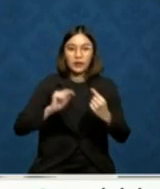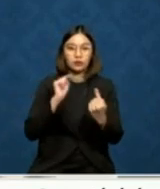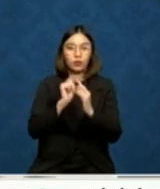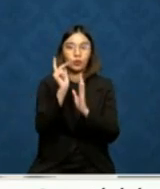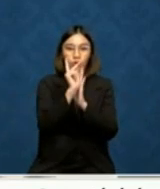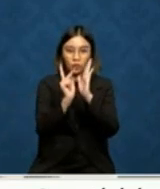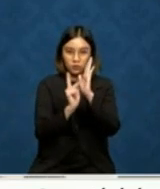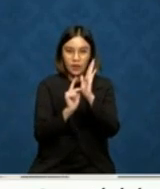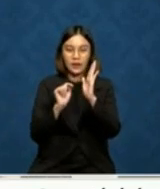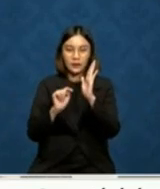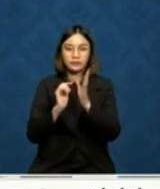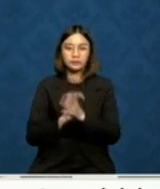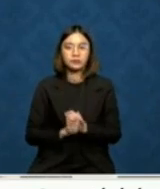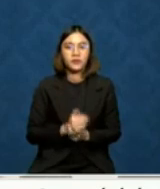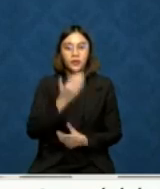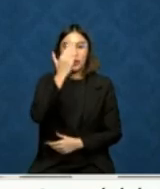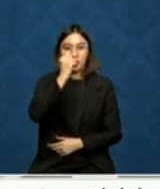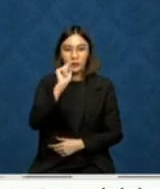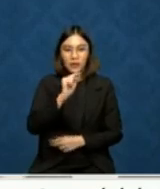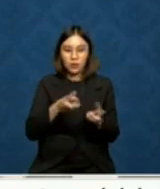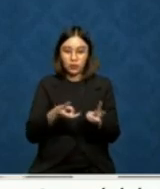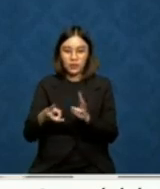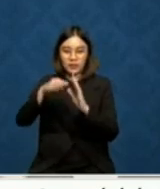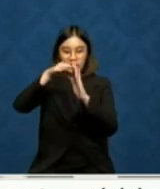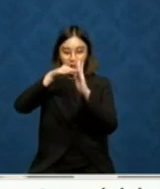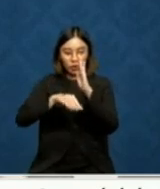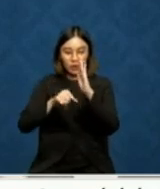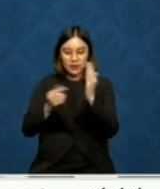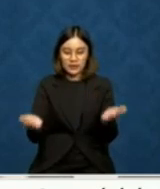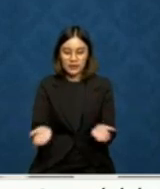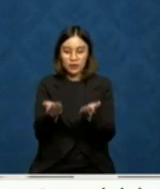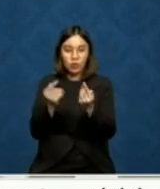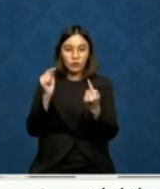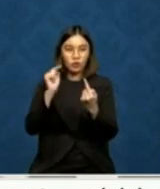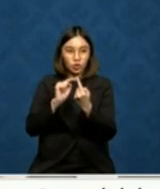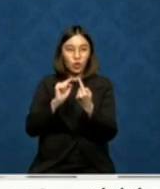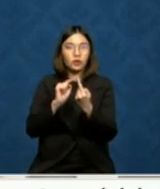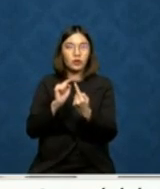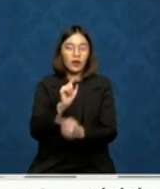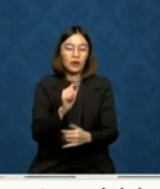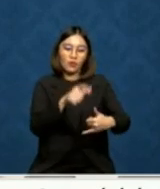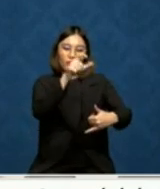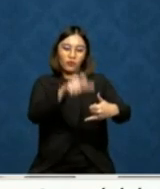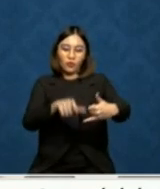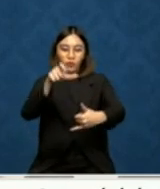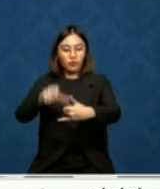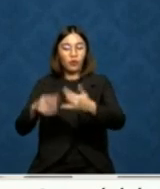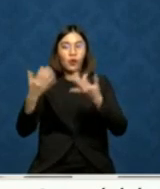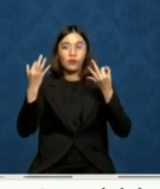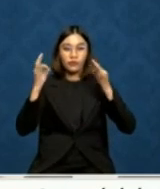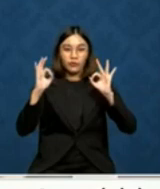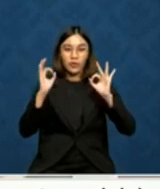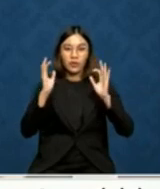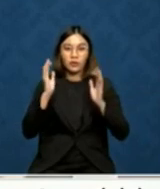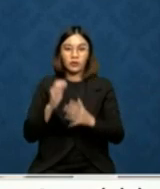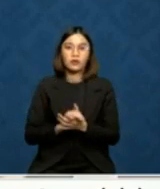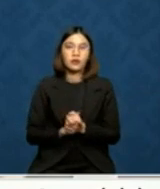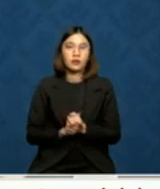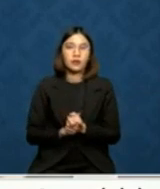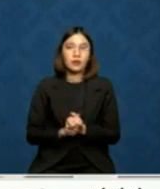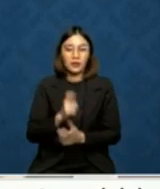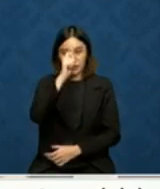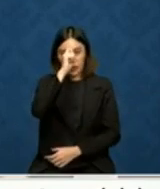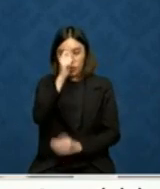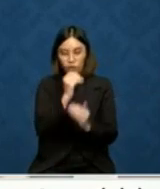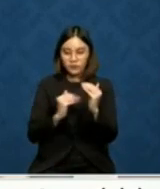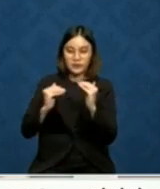ายค่ะท่านประธานเนื่องจากหลักการดังกล่าวเนี่ยสนับสนุนความเป็นปัจเจกและเสรีภาพของบุคคลการเคารพ